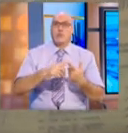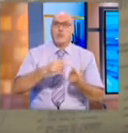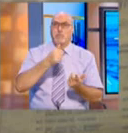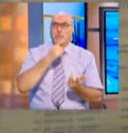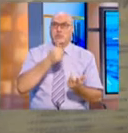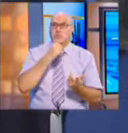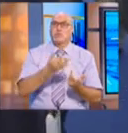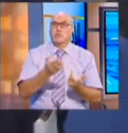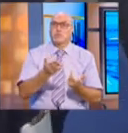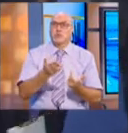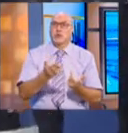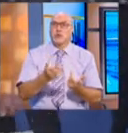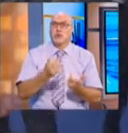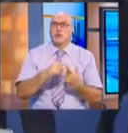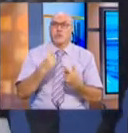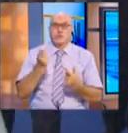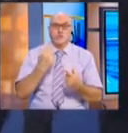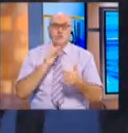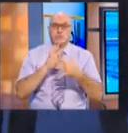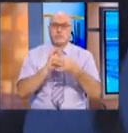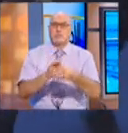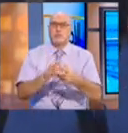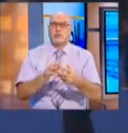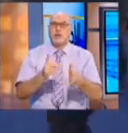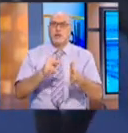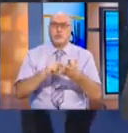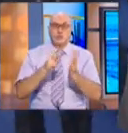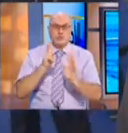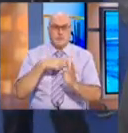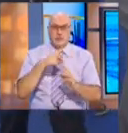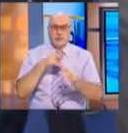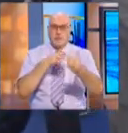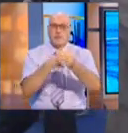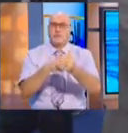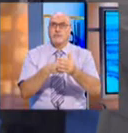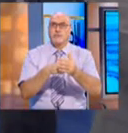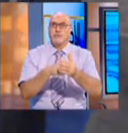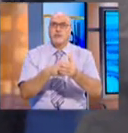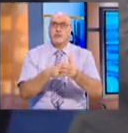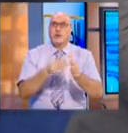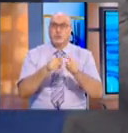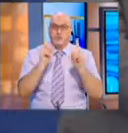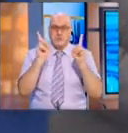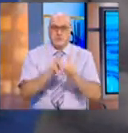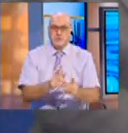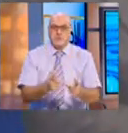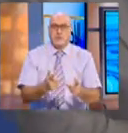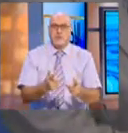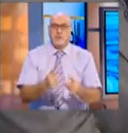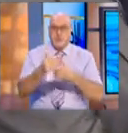من حريتنا، بجزء من حياتنا اليومية، بمشاريعنا، من أجل أن نقلص